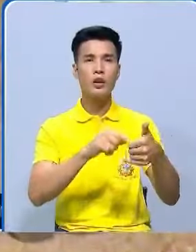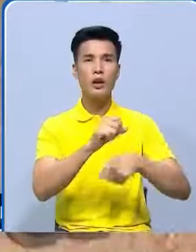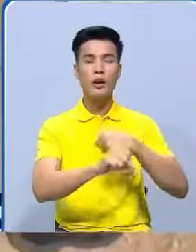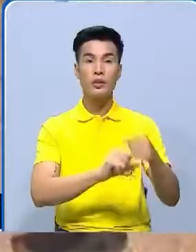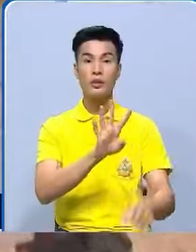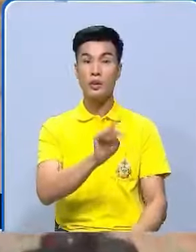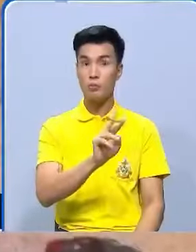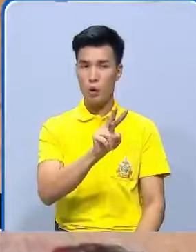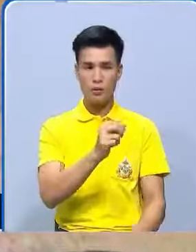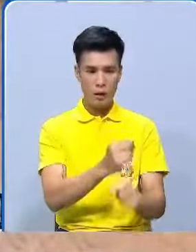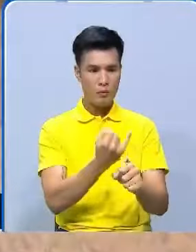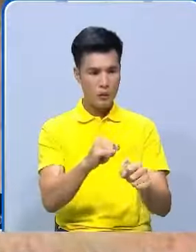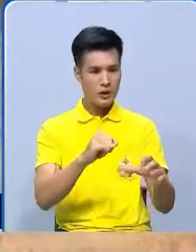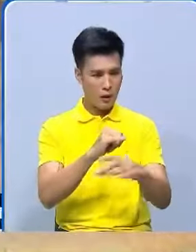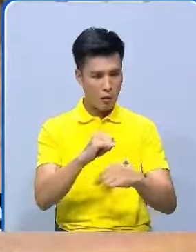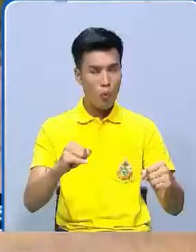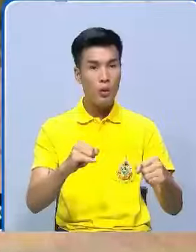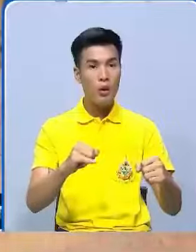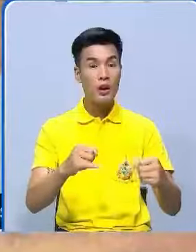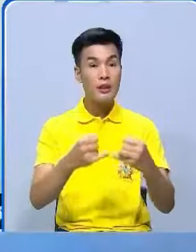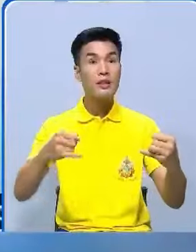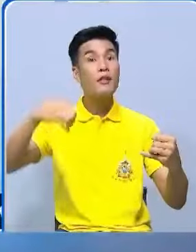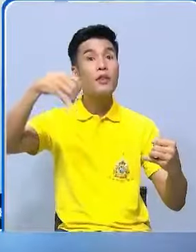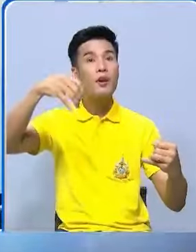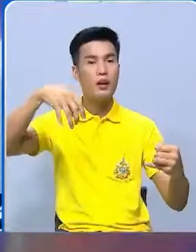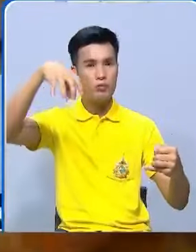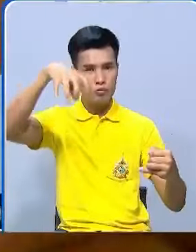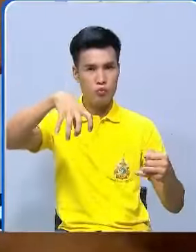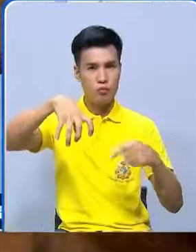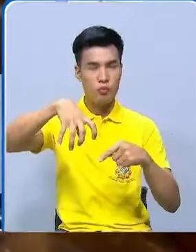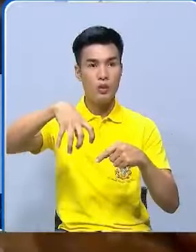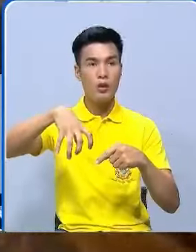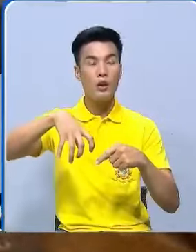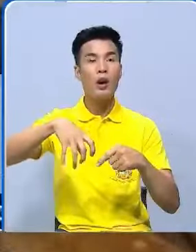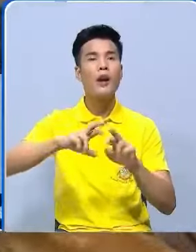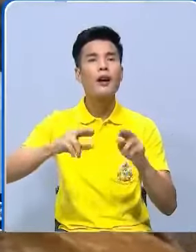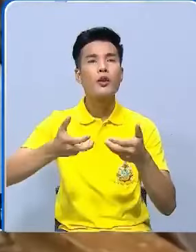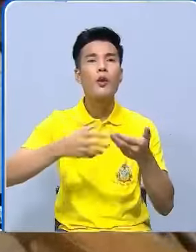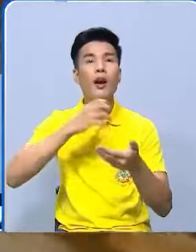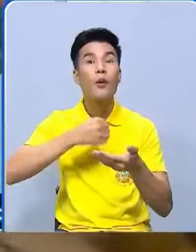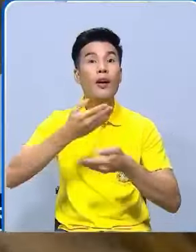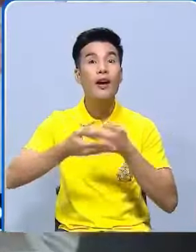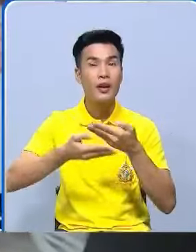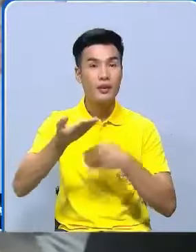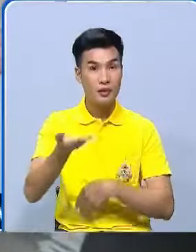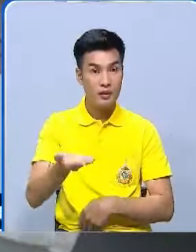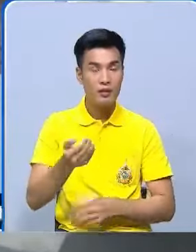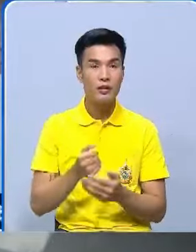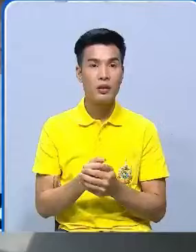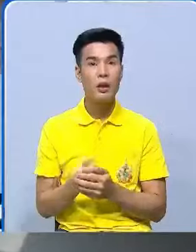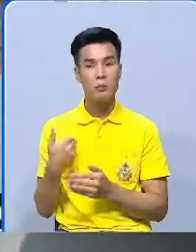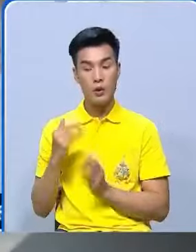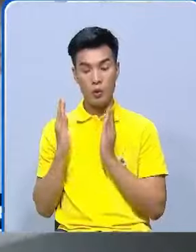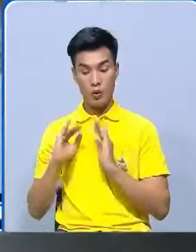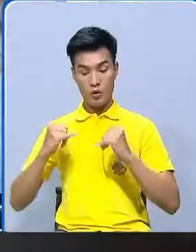ปลักทรัพย์สินและสายไฟภายในโกดังรับซื้อของเก่าพื้นที่ตำบลท่ามีหลำที่อำเภอเมืองพัทลุง ค่ะ หลังจากถูกนายสัจจาฝ้าย